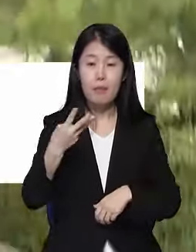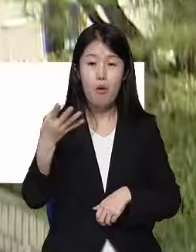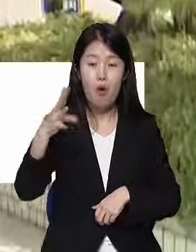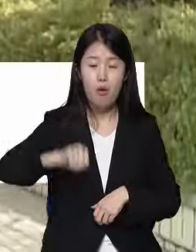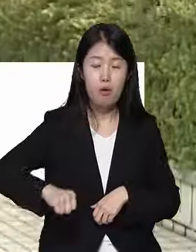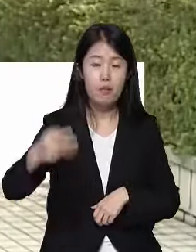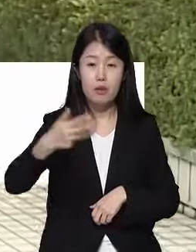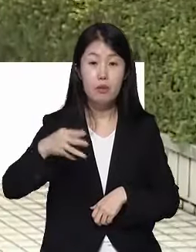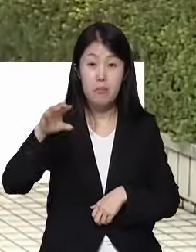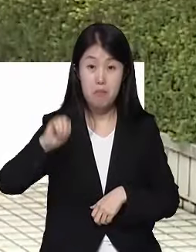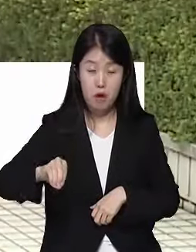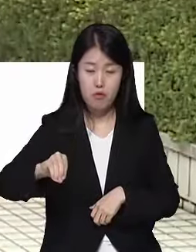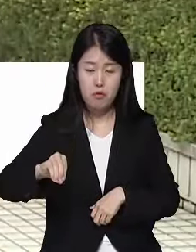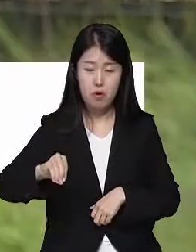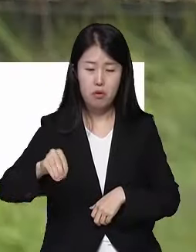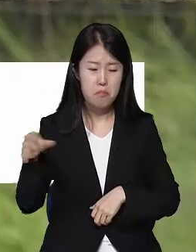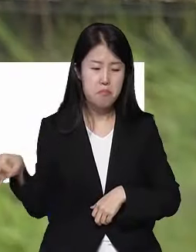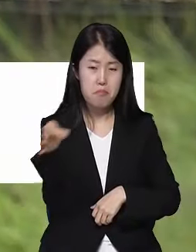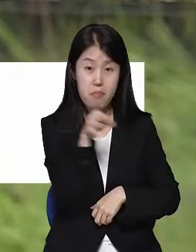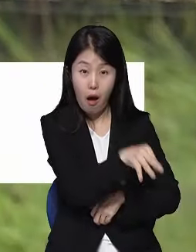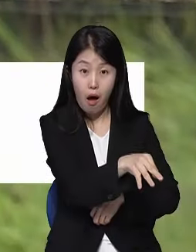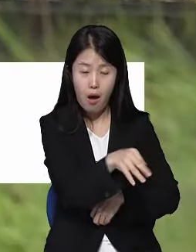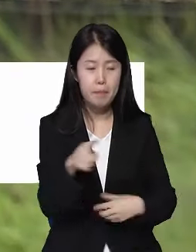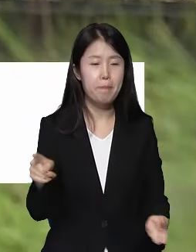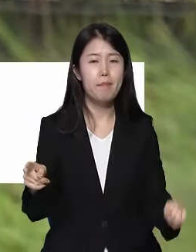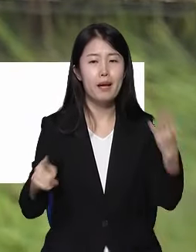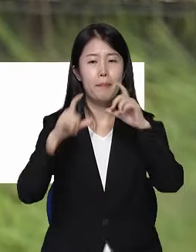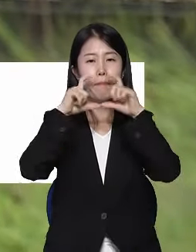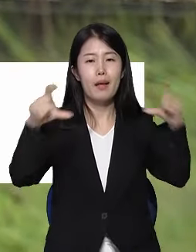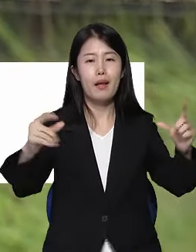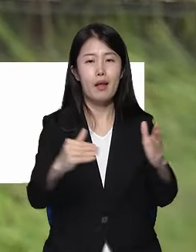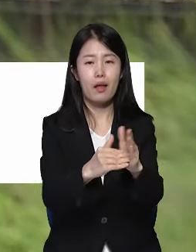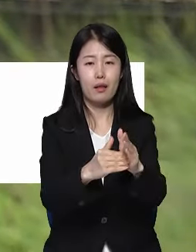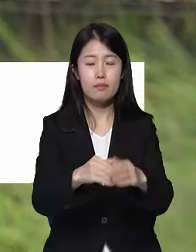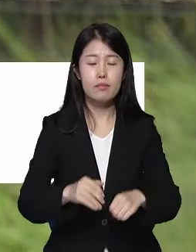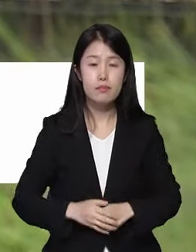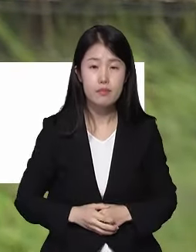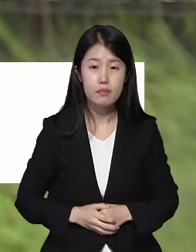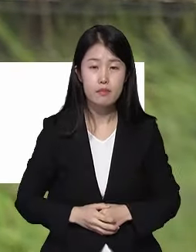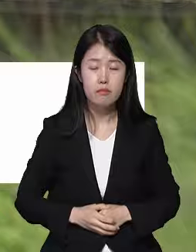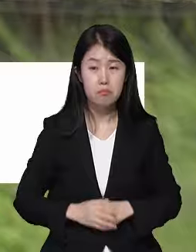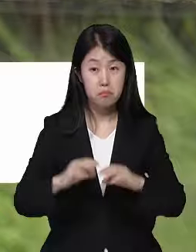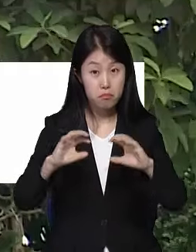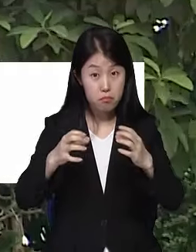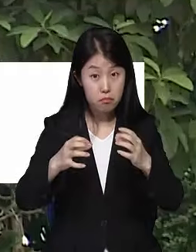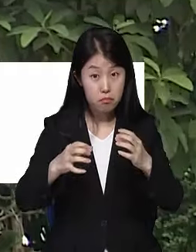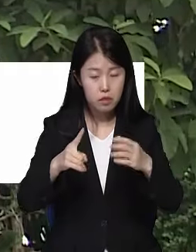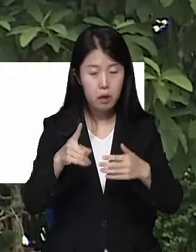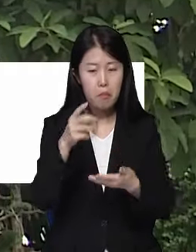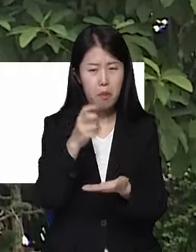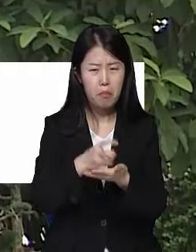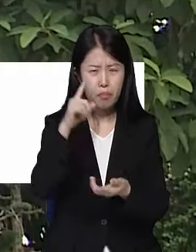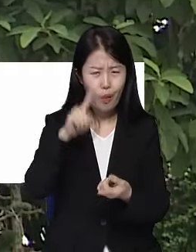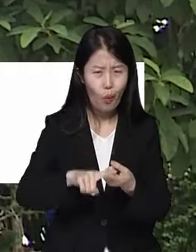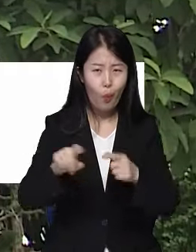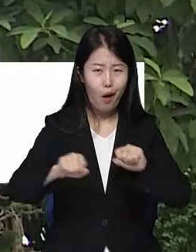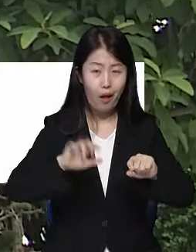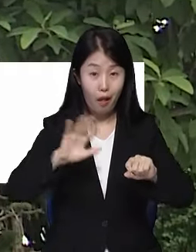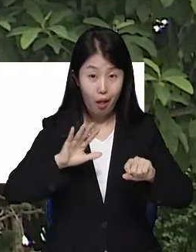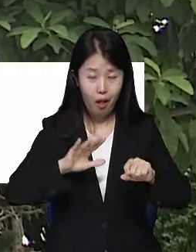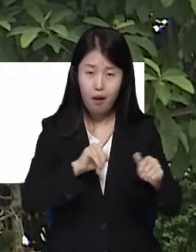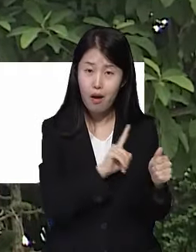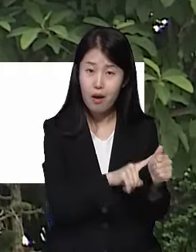배상하라며 원고 일부 승소 판결을 내렸습니다. 재판부는 국가가 적법 절차를 거치지 않고